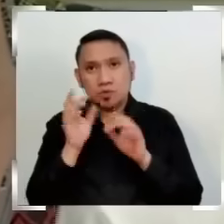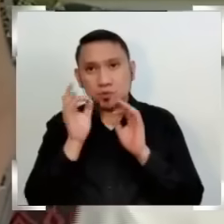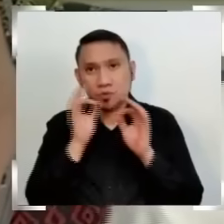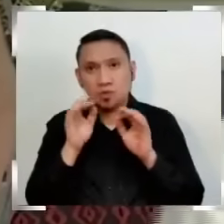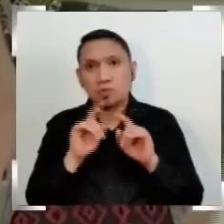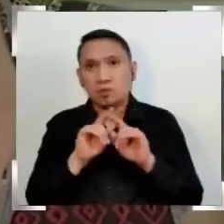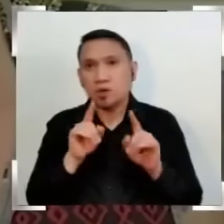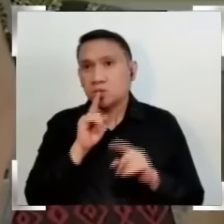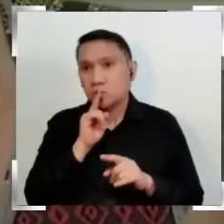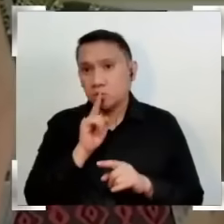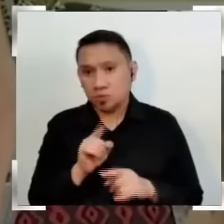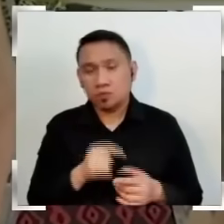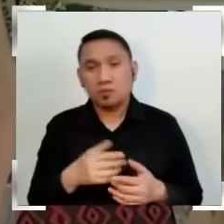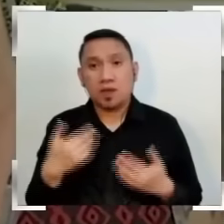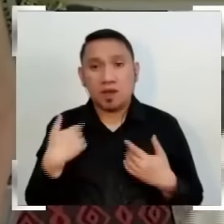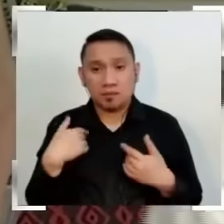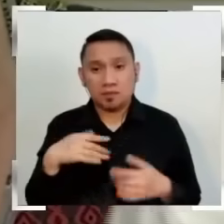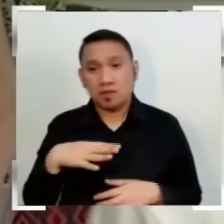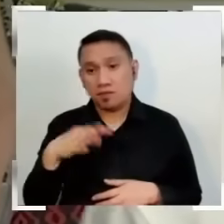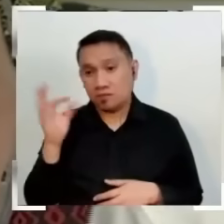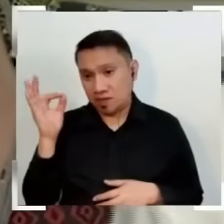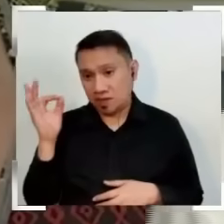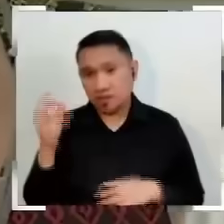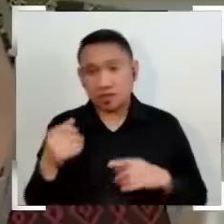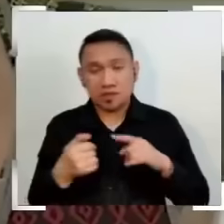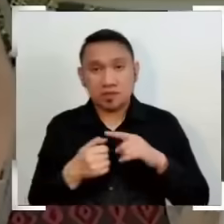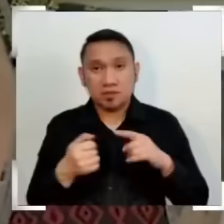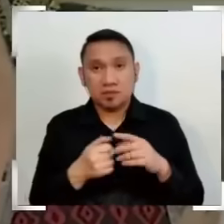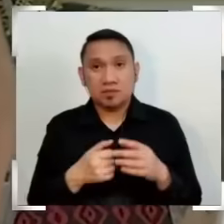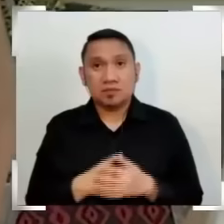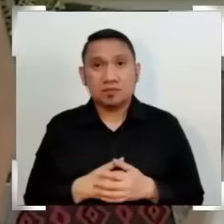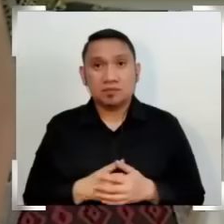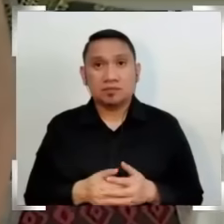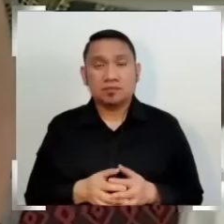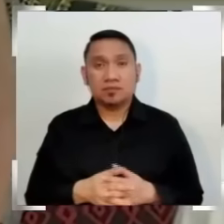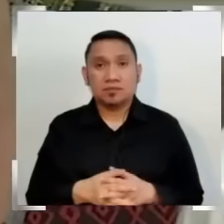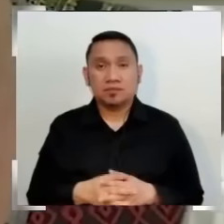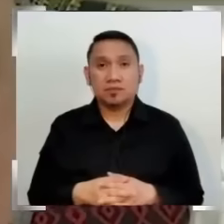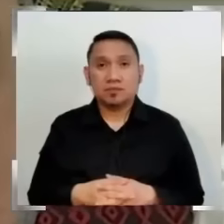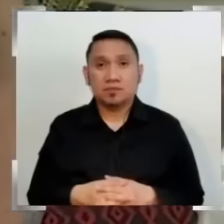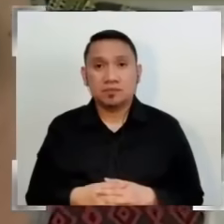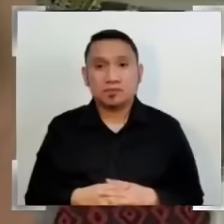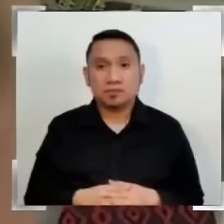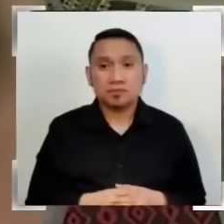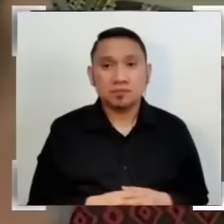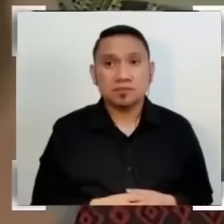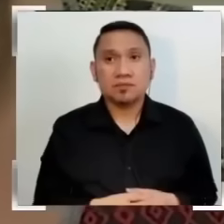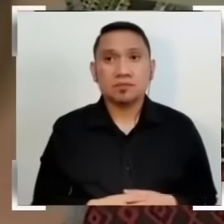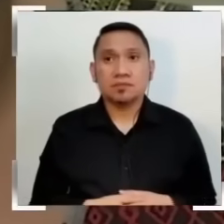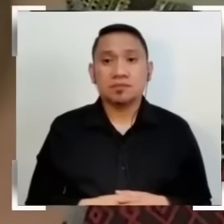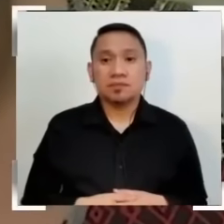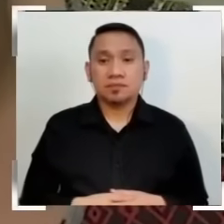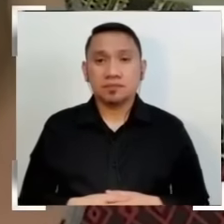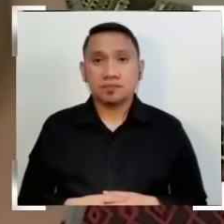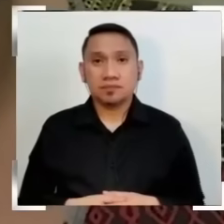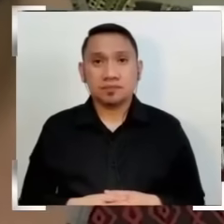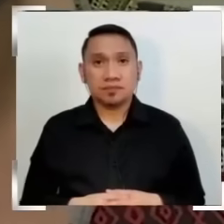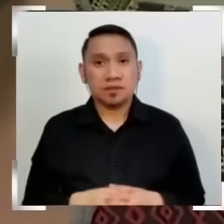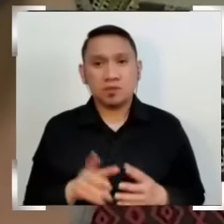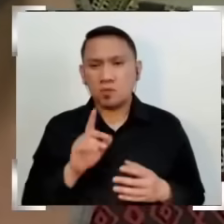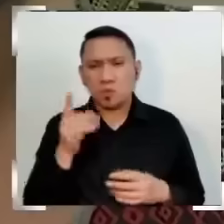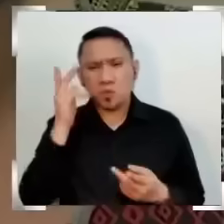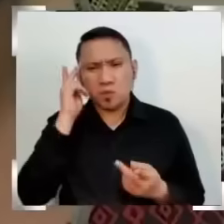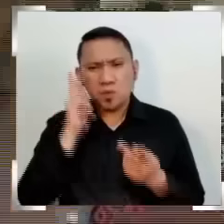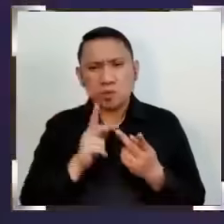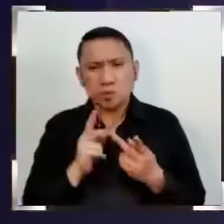may nahuli sa amin, sa possession namin dalawa. Saan yun? Para saan po yun? Panggamit lang po